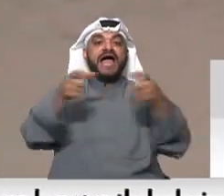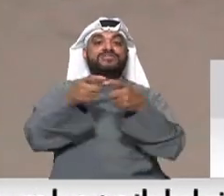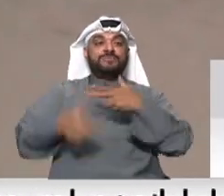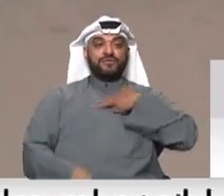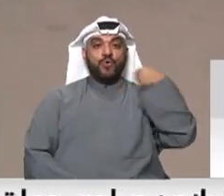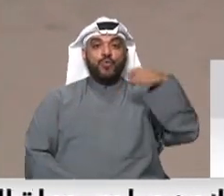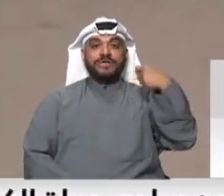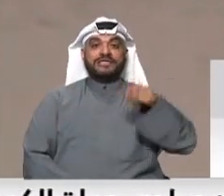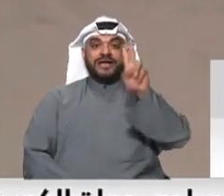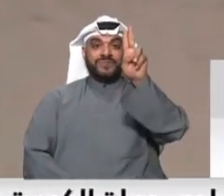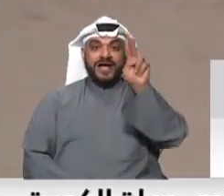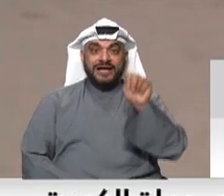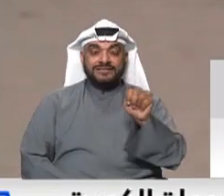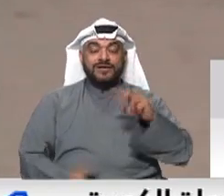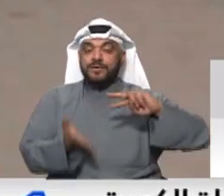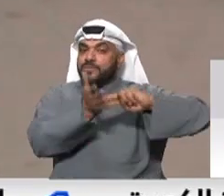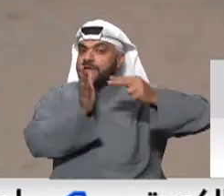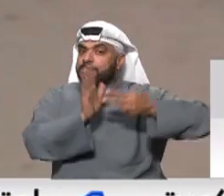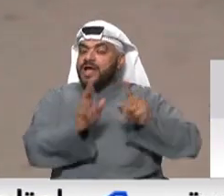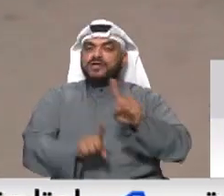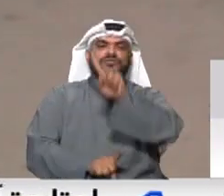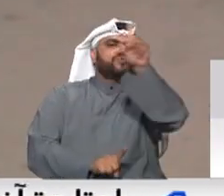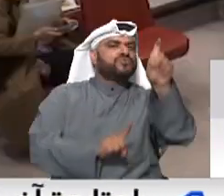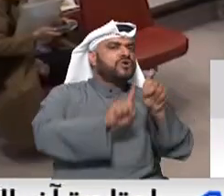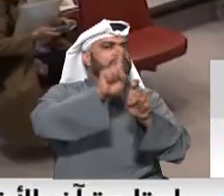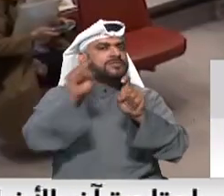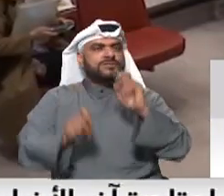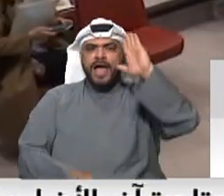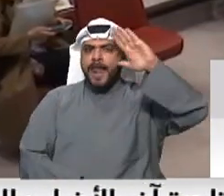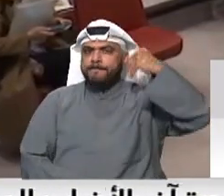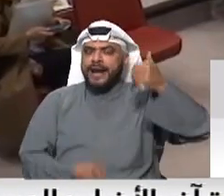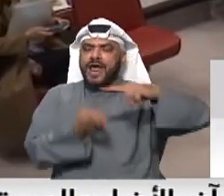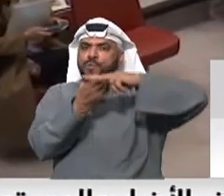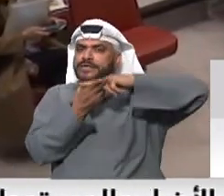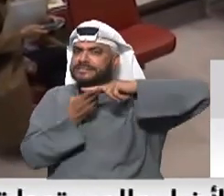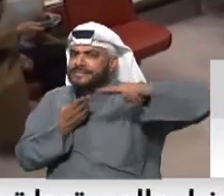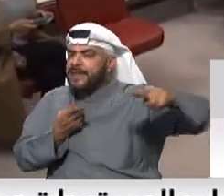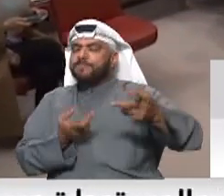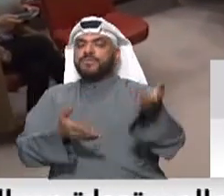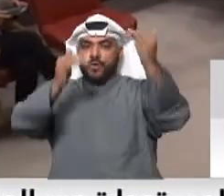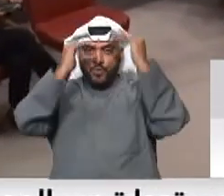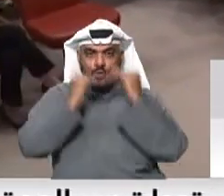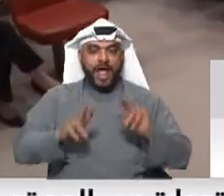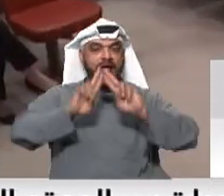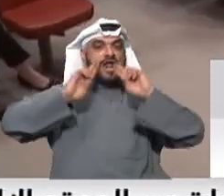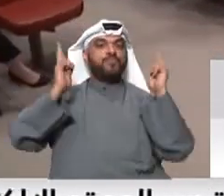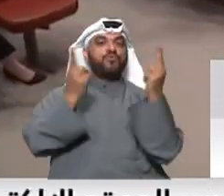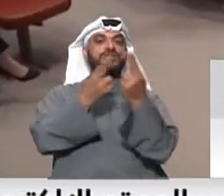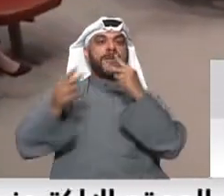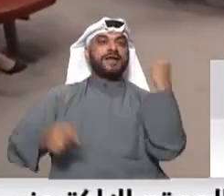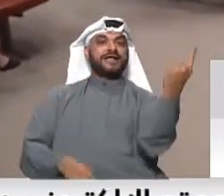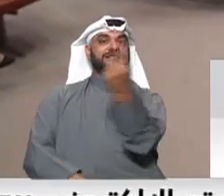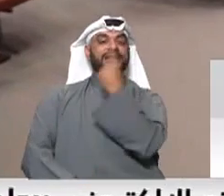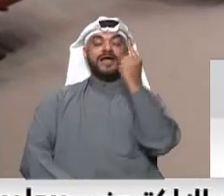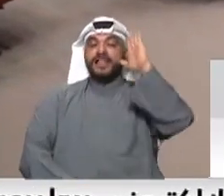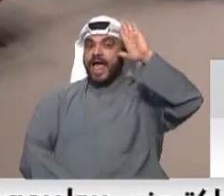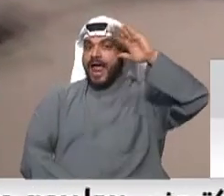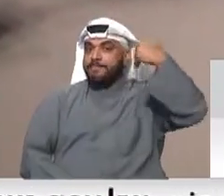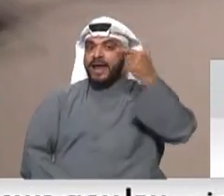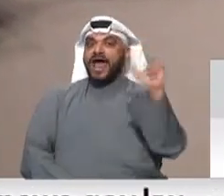لمجلس الامن الدولي لمناقشه المراه والسلم والامن وايضا المؤتمر الدولي للمراه في الاسلام